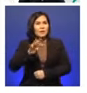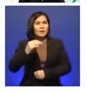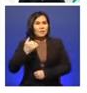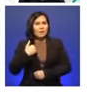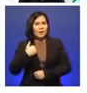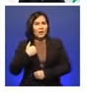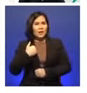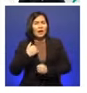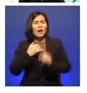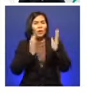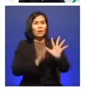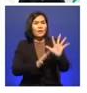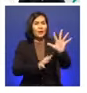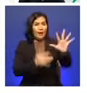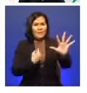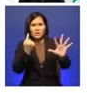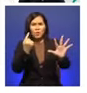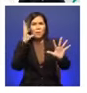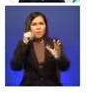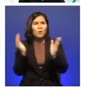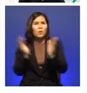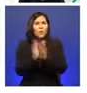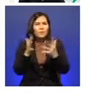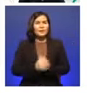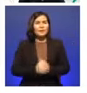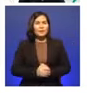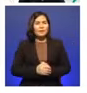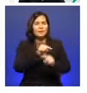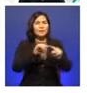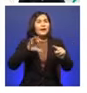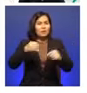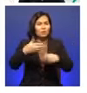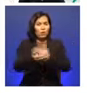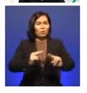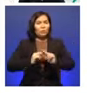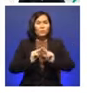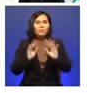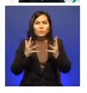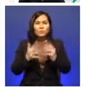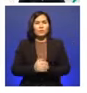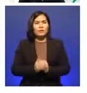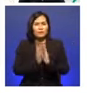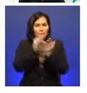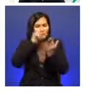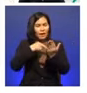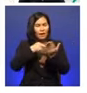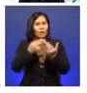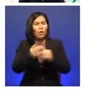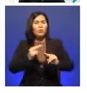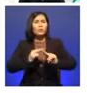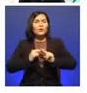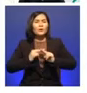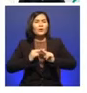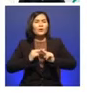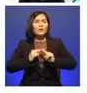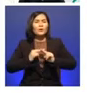แล้วก็มากกว่าร้อยละ50นะครับไม่มีห้องสำหรับอ่านหนังสือหรือทำกิจกรรมส่วนตัวนะครับแล้วก็เรื่องสำคัญคือเด็กยากจนต่างๆก็ต้อง